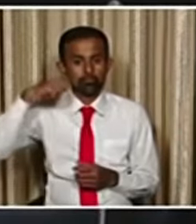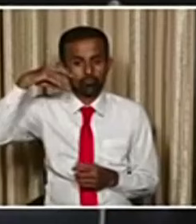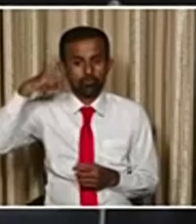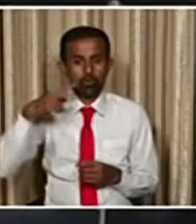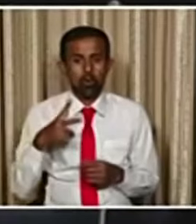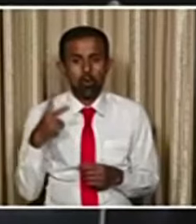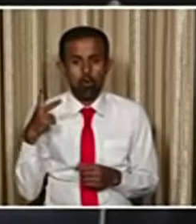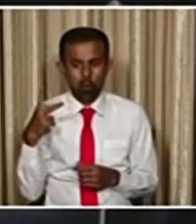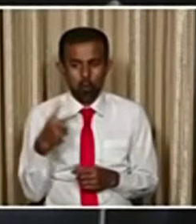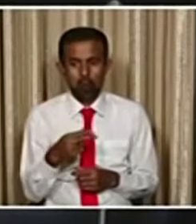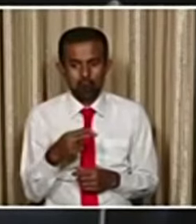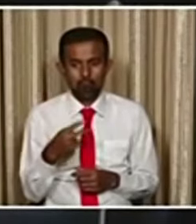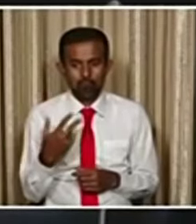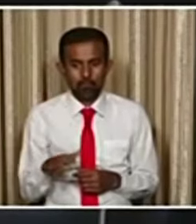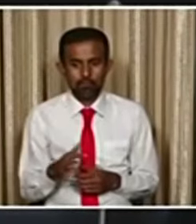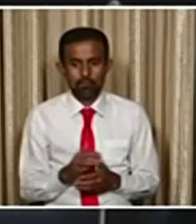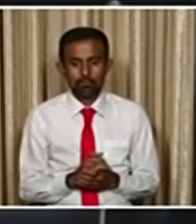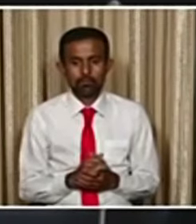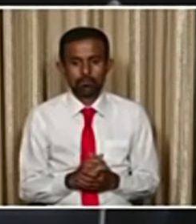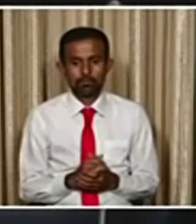විදුලි බලය කපලා දාලා තිබුණා.